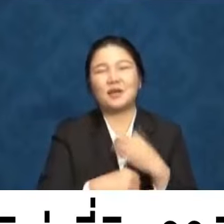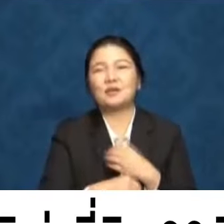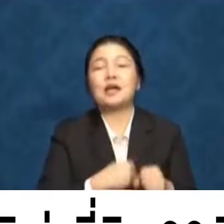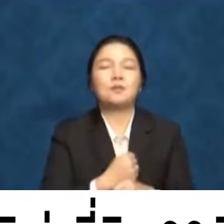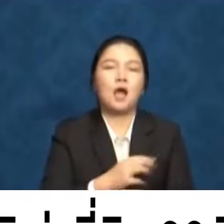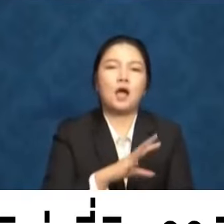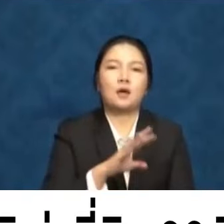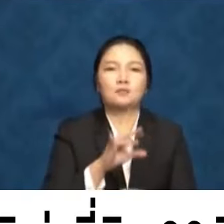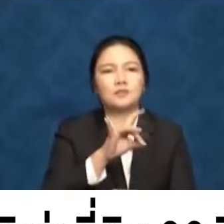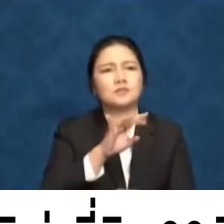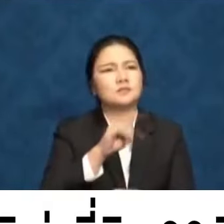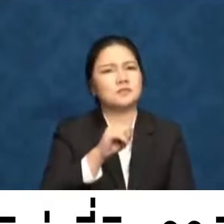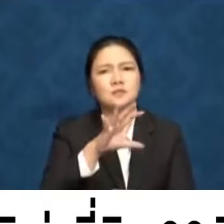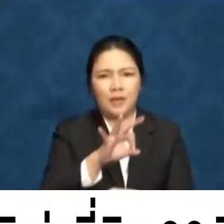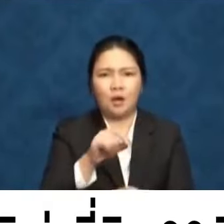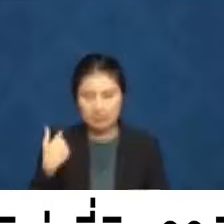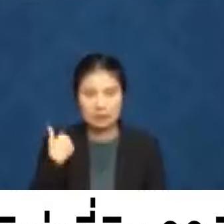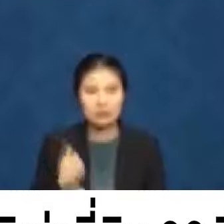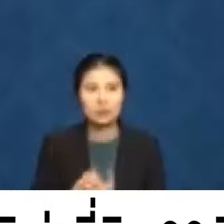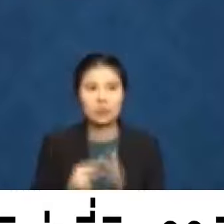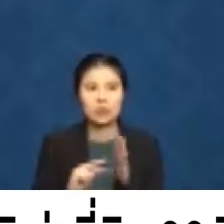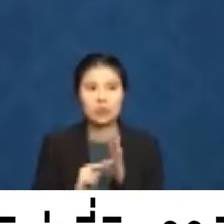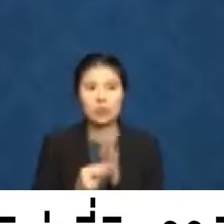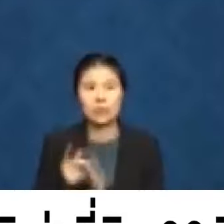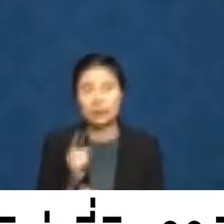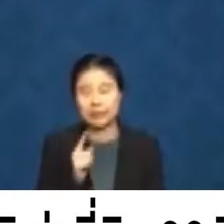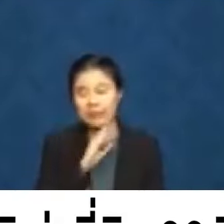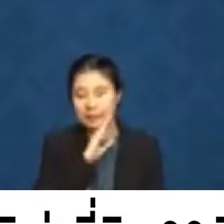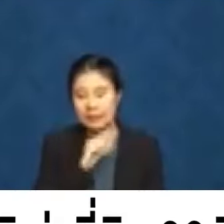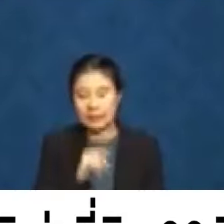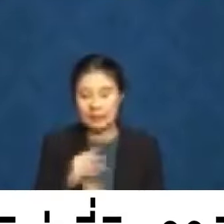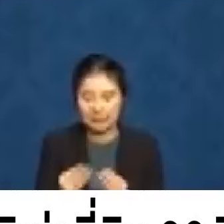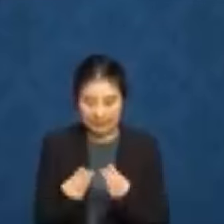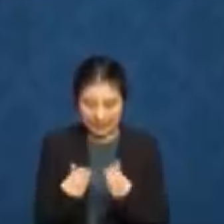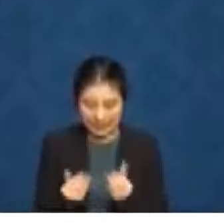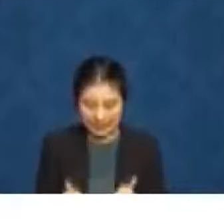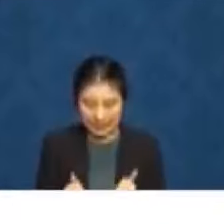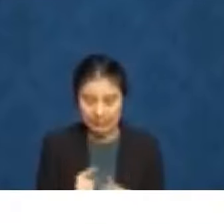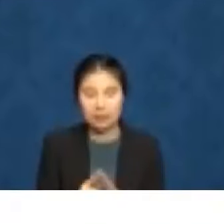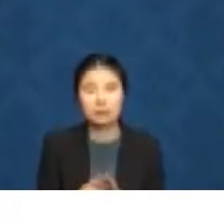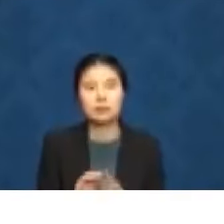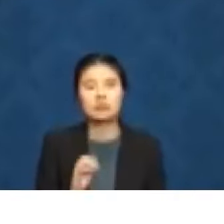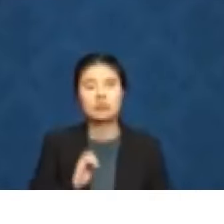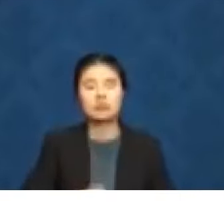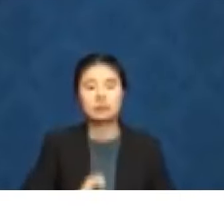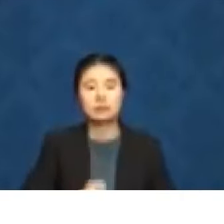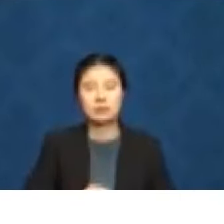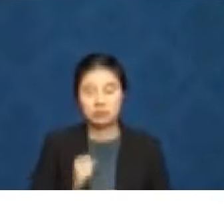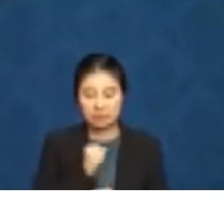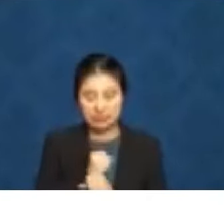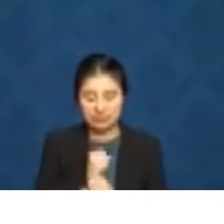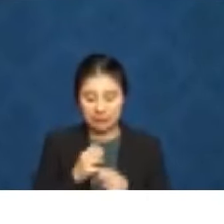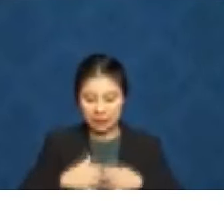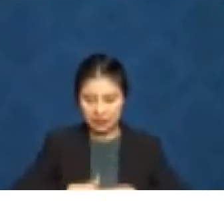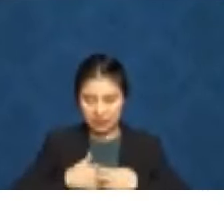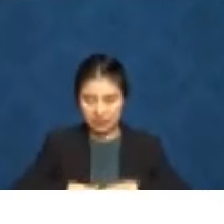กิจอสังหาริมทรัพย์หรือไม่ครับ ดินท่านได้ทำสัญญาไว้แบบซับอิงสิทธิ์ท่านจะก่อสร้างครับทำโรงงานทำโรง